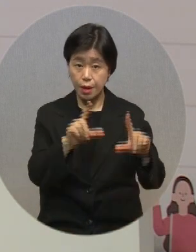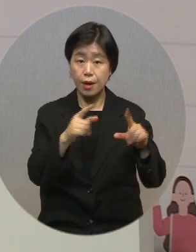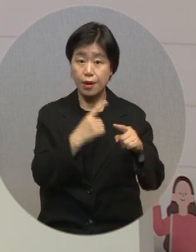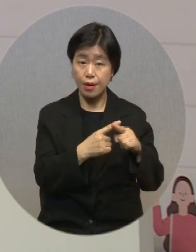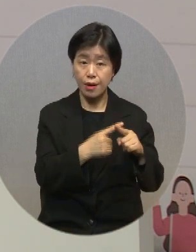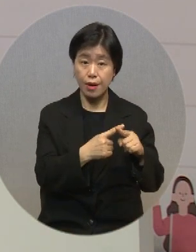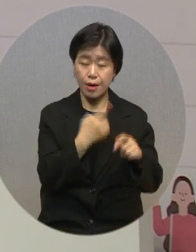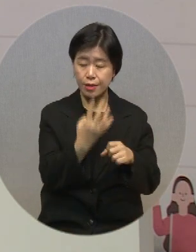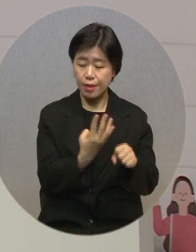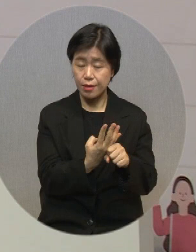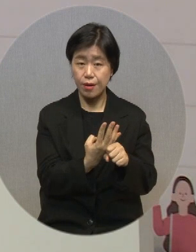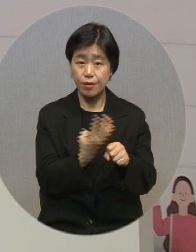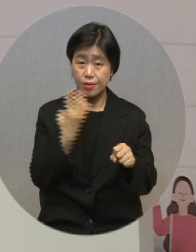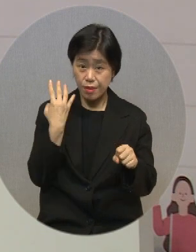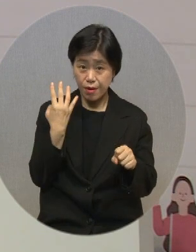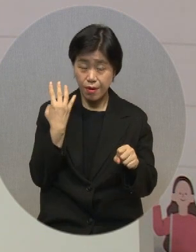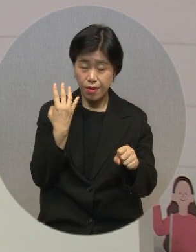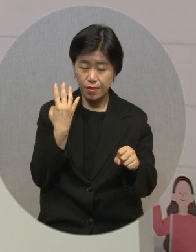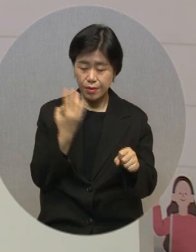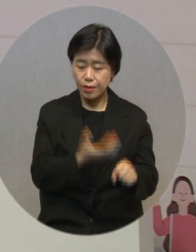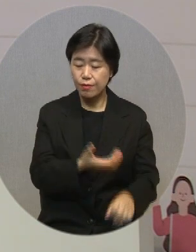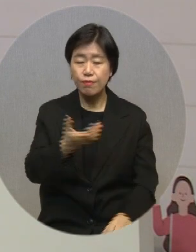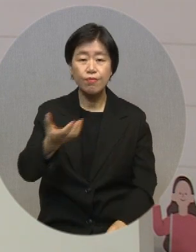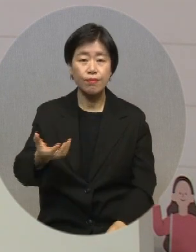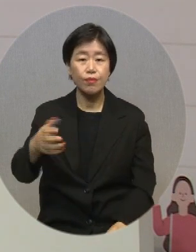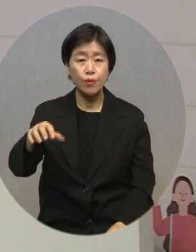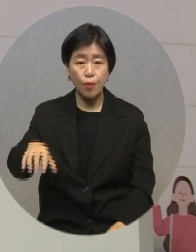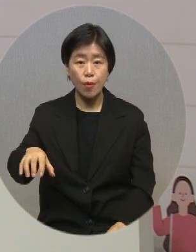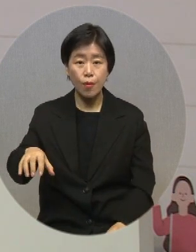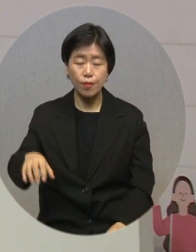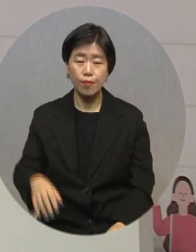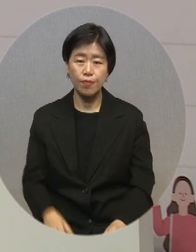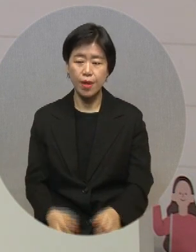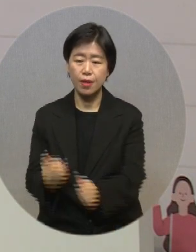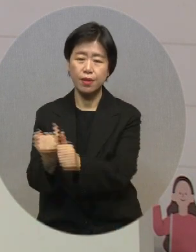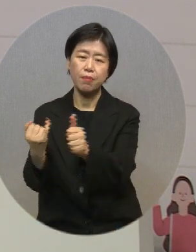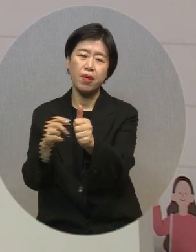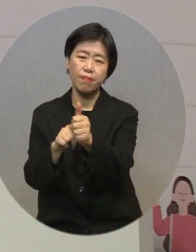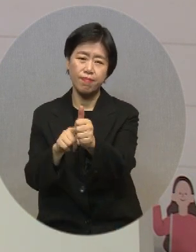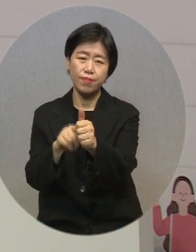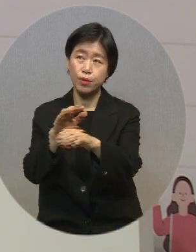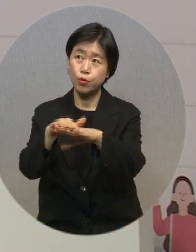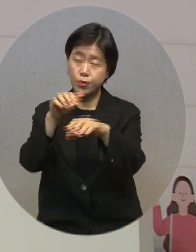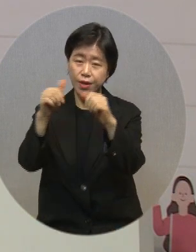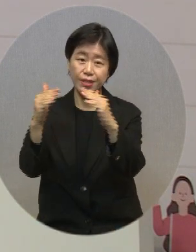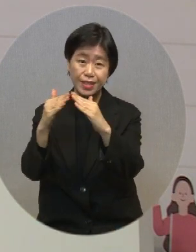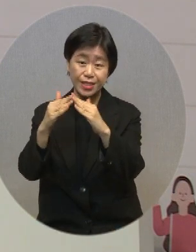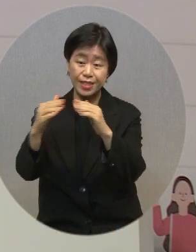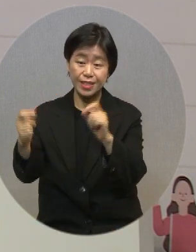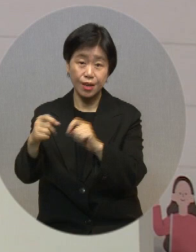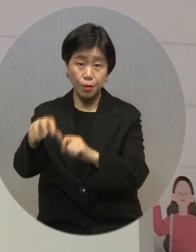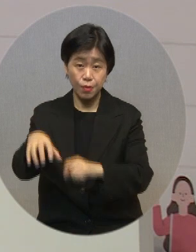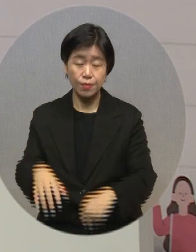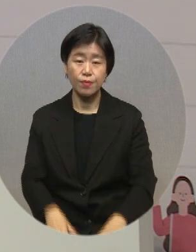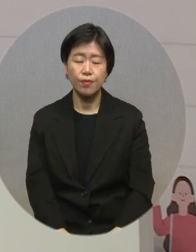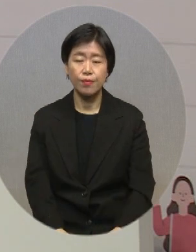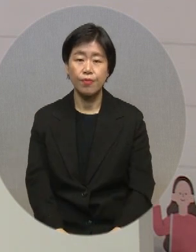전에 시댁이 있는 예산으로 내려가셨다고 그러셨죠? 네네. 예, 서울 사실